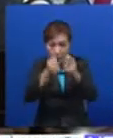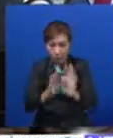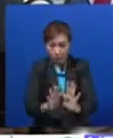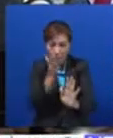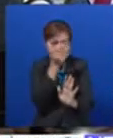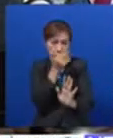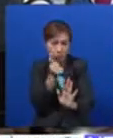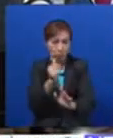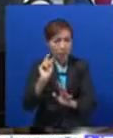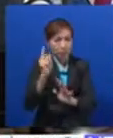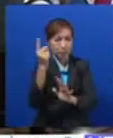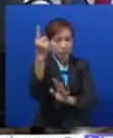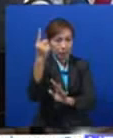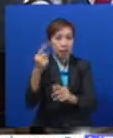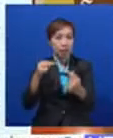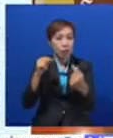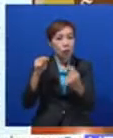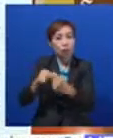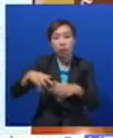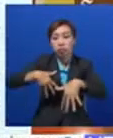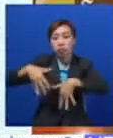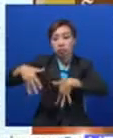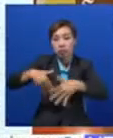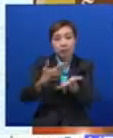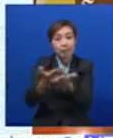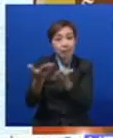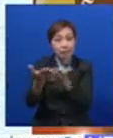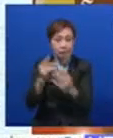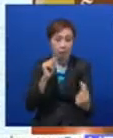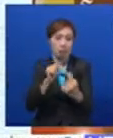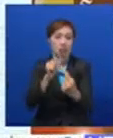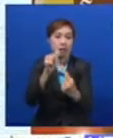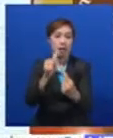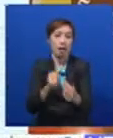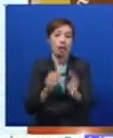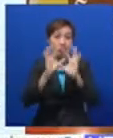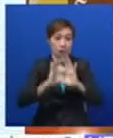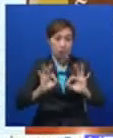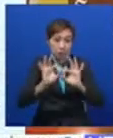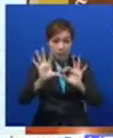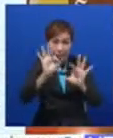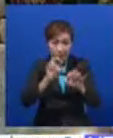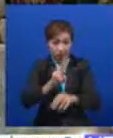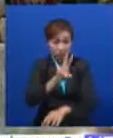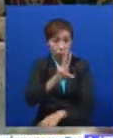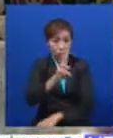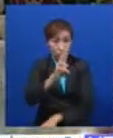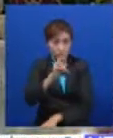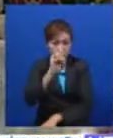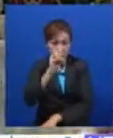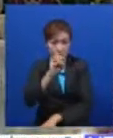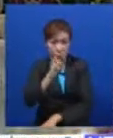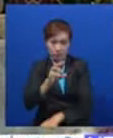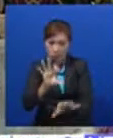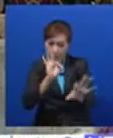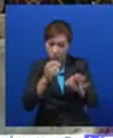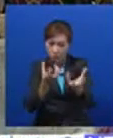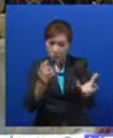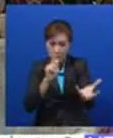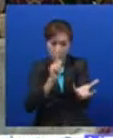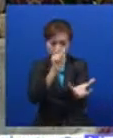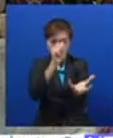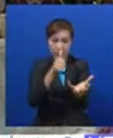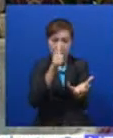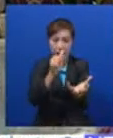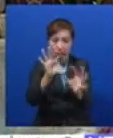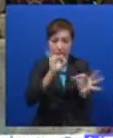ให้มีความทันสมัยตอบโจทย์ความต้องการของผู้บริโภคแล้วก็จะคัดเลือก60ผลิตภัณฑ์ที่มีความโดดเด่นไปเปิ